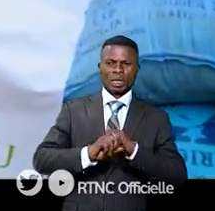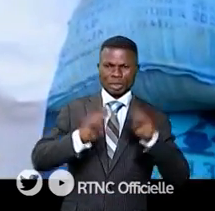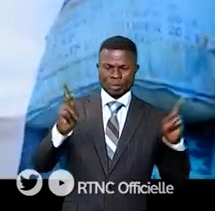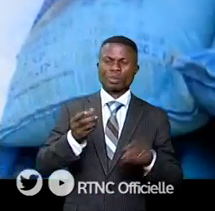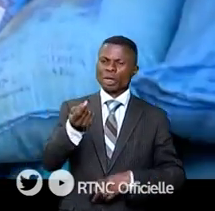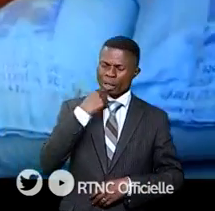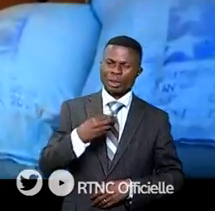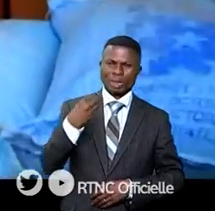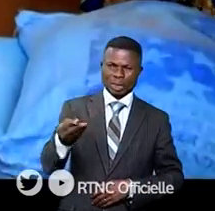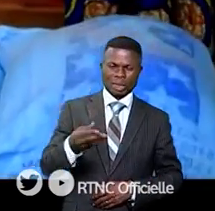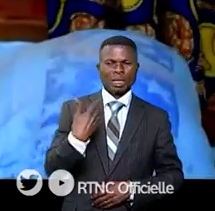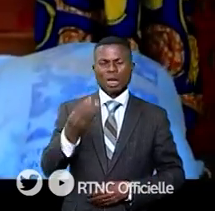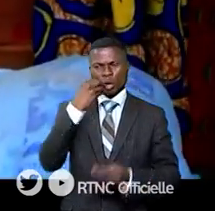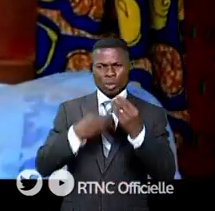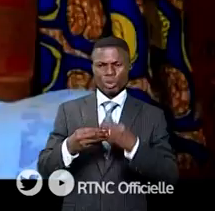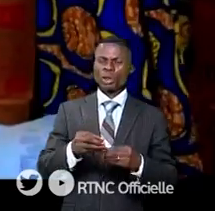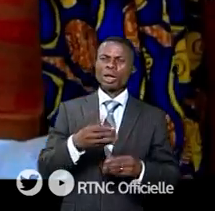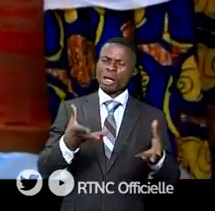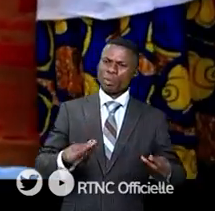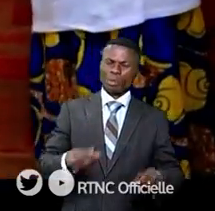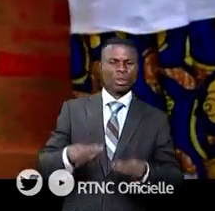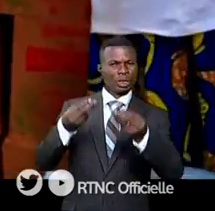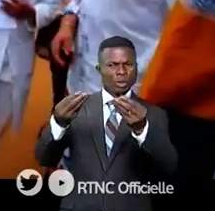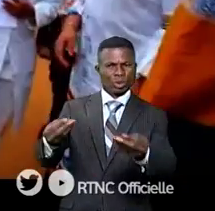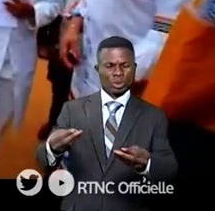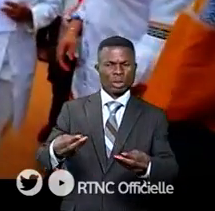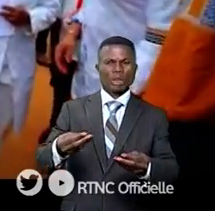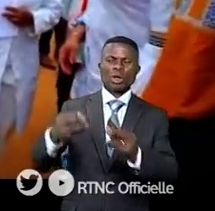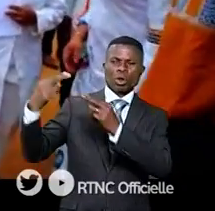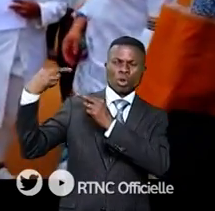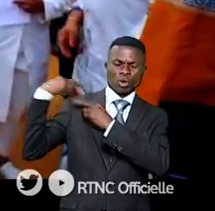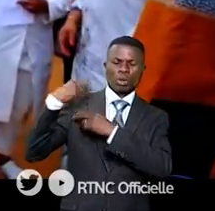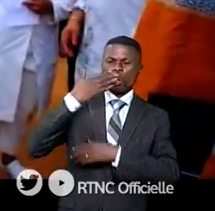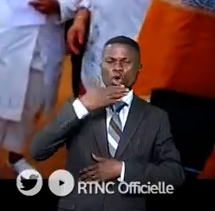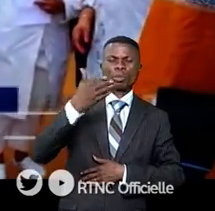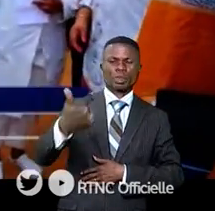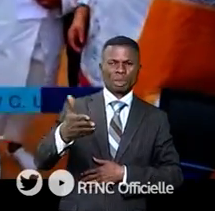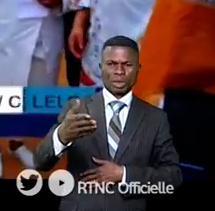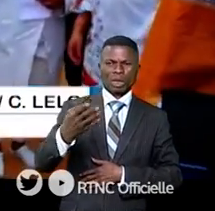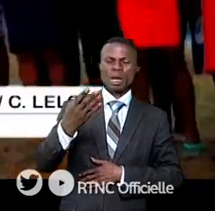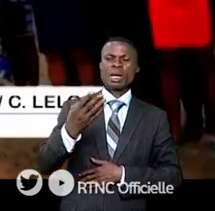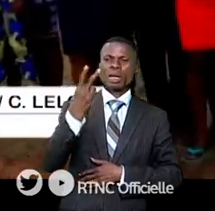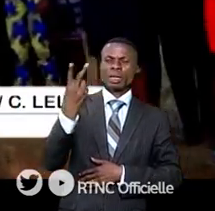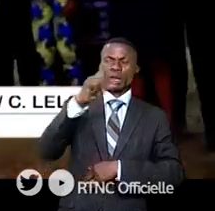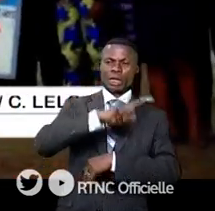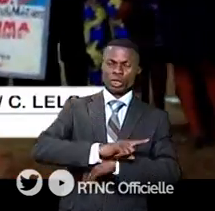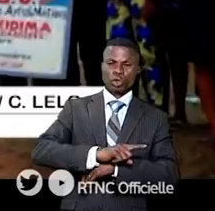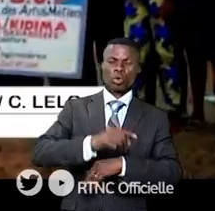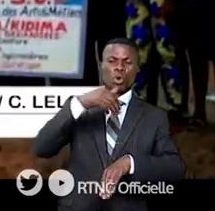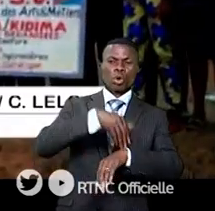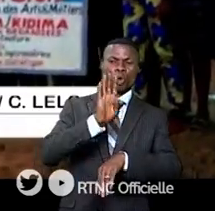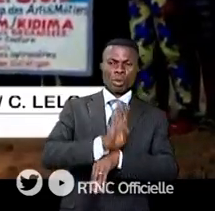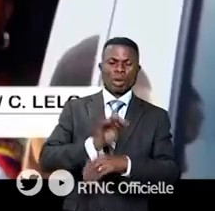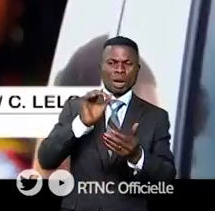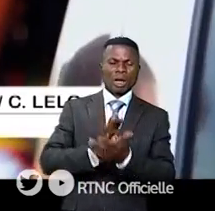médicaments, vivres et non-vivres ont été remis aux responsables de l'hôpital. Après 48 heures passées à Boma,